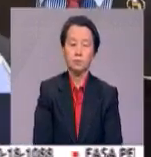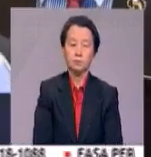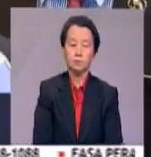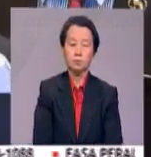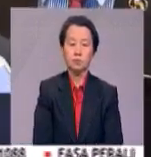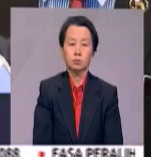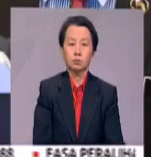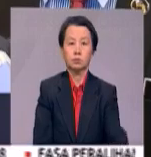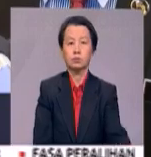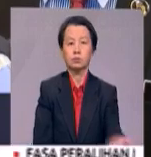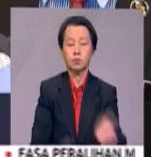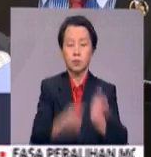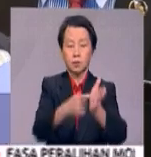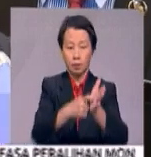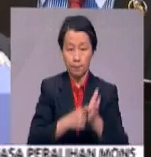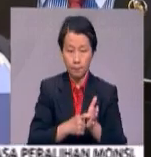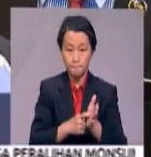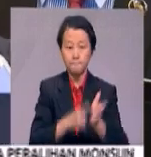Keperluan